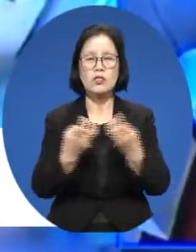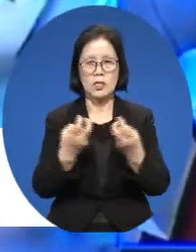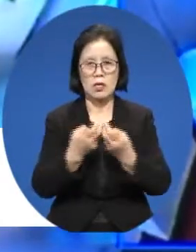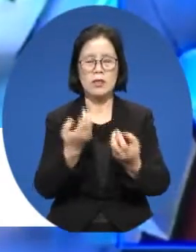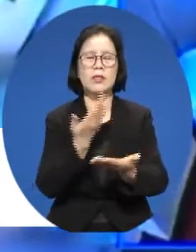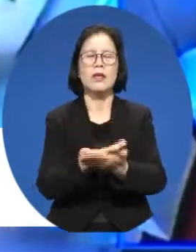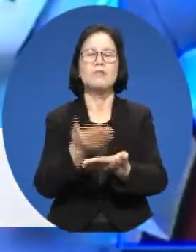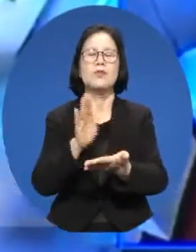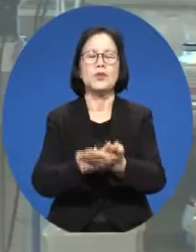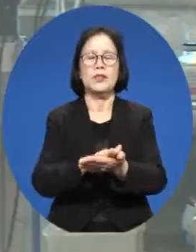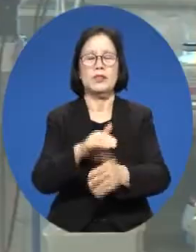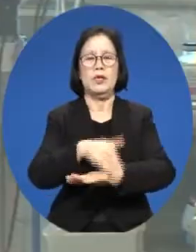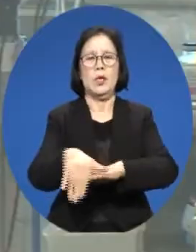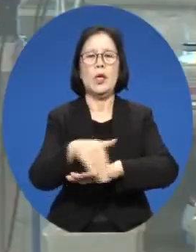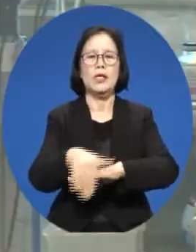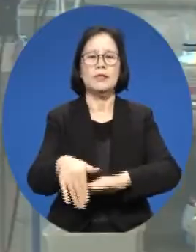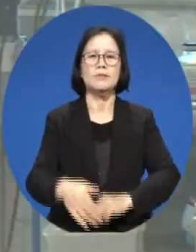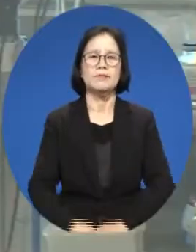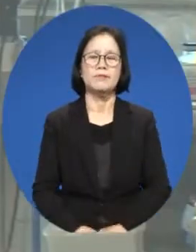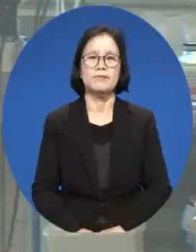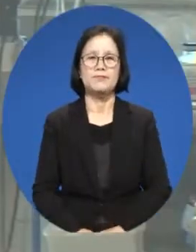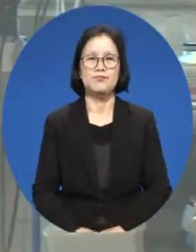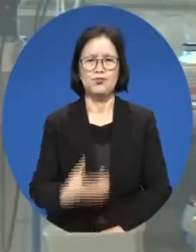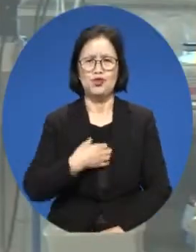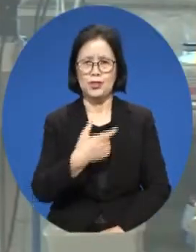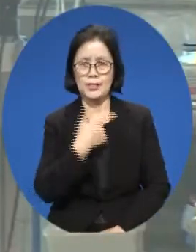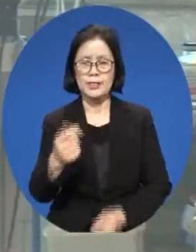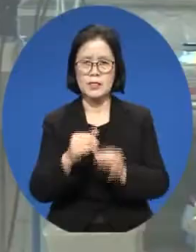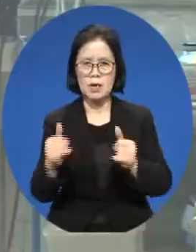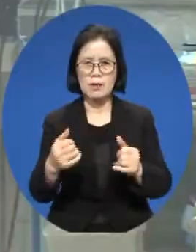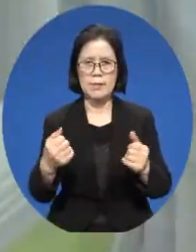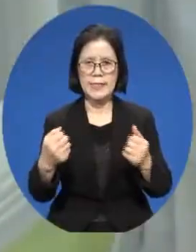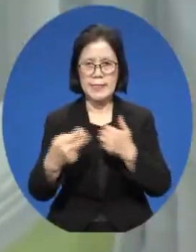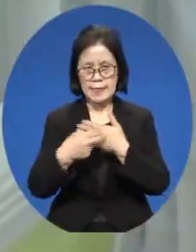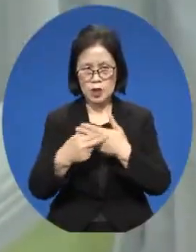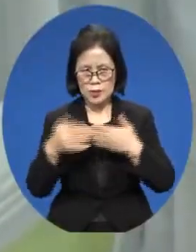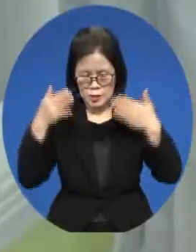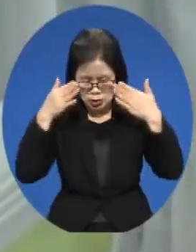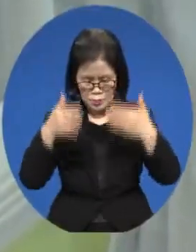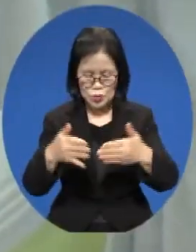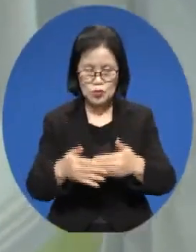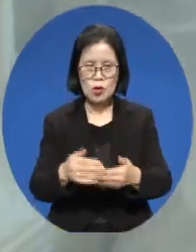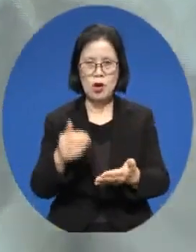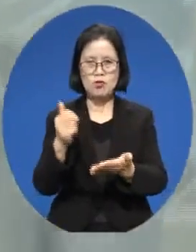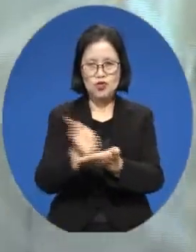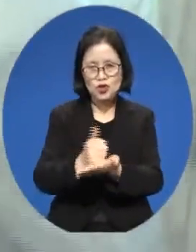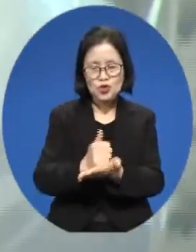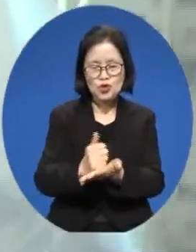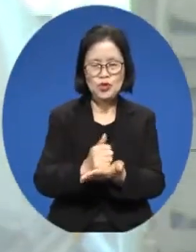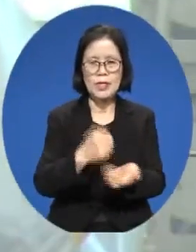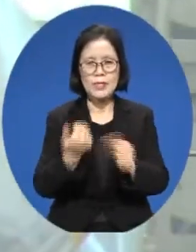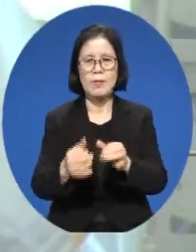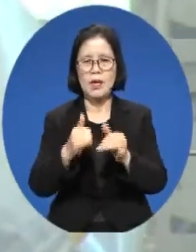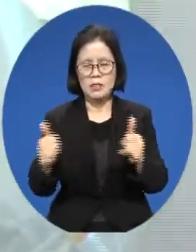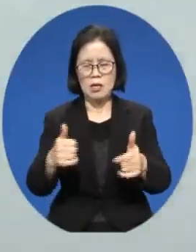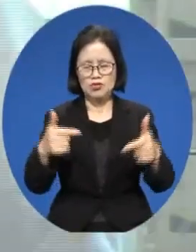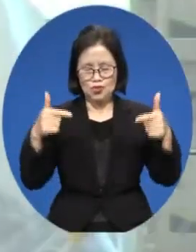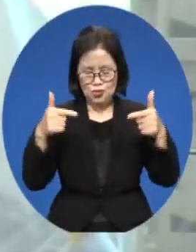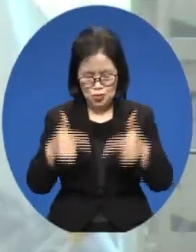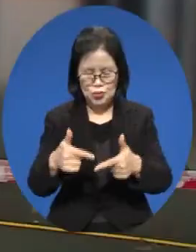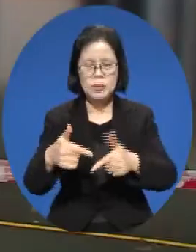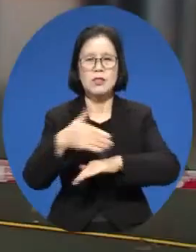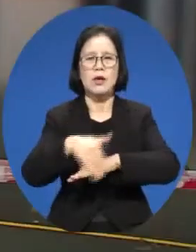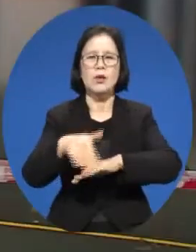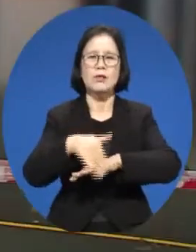개편해 나갈 예정입니다. 고위험군의 의료 역량을 집중해 위중증과 사망자를 최소화할